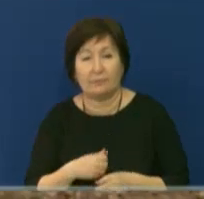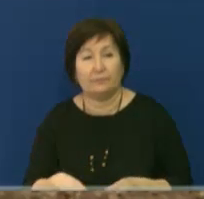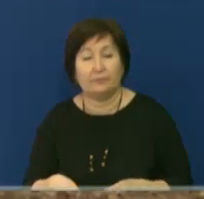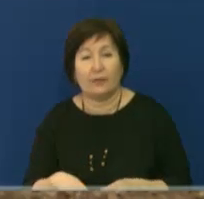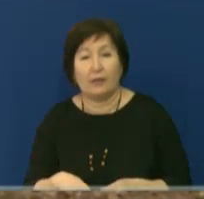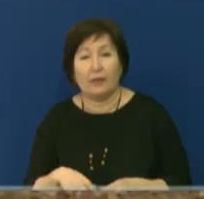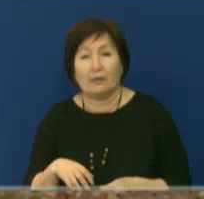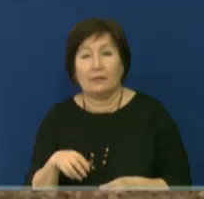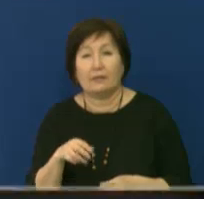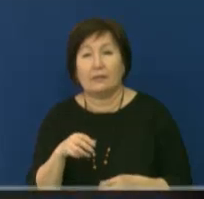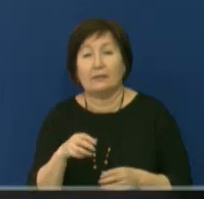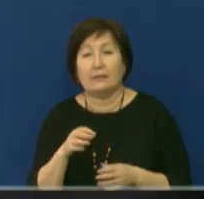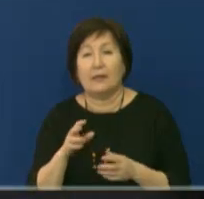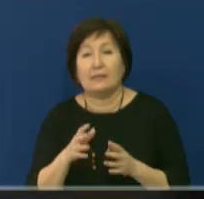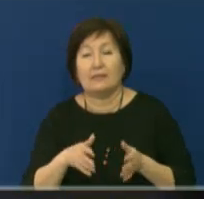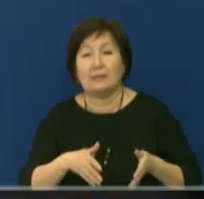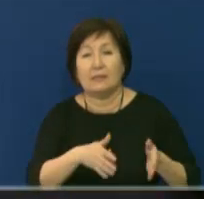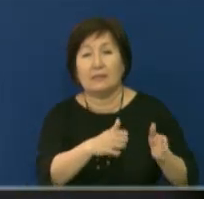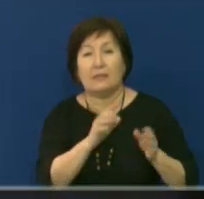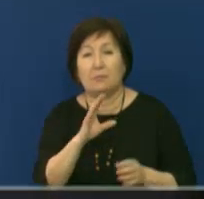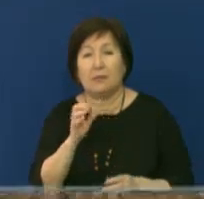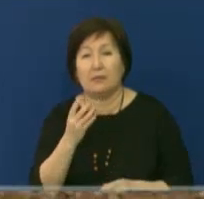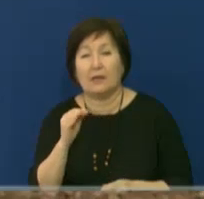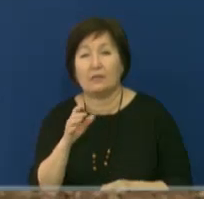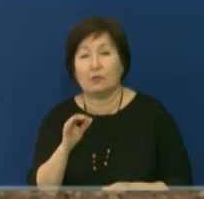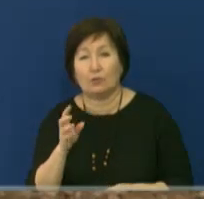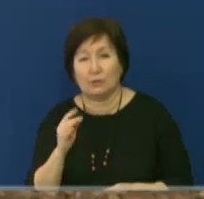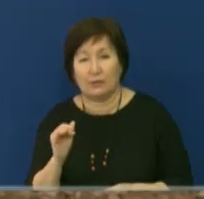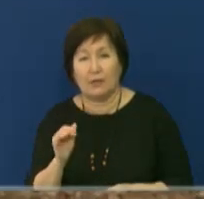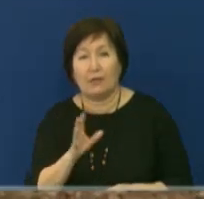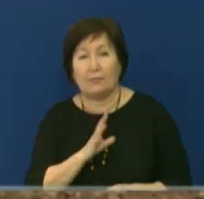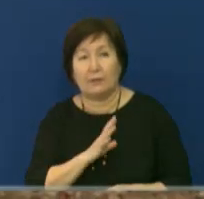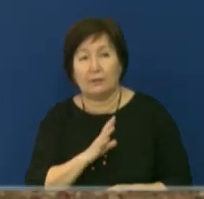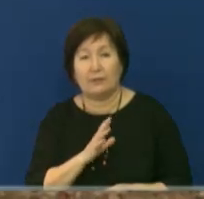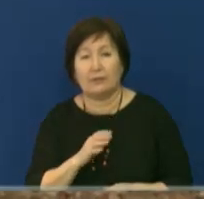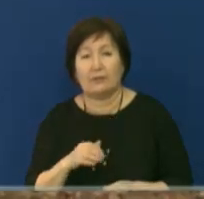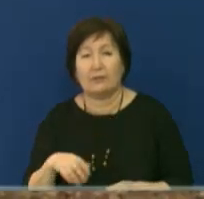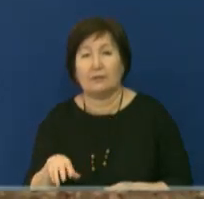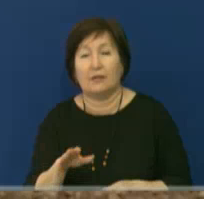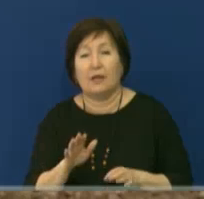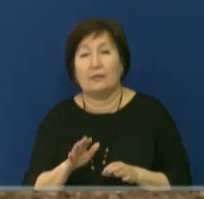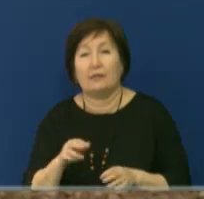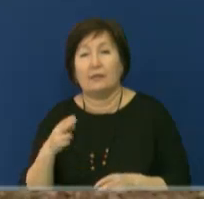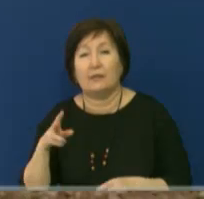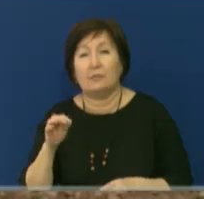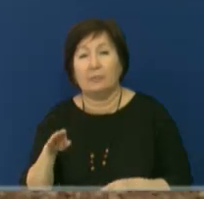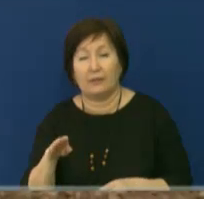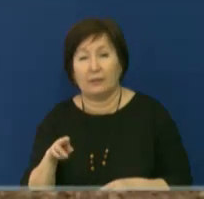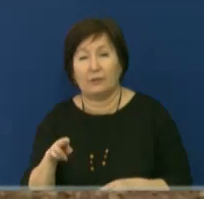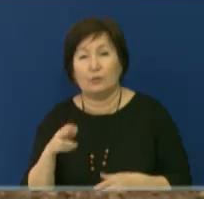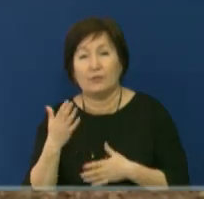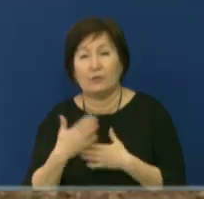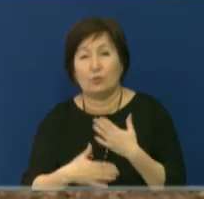километре трассы Семей-Озерки произошло. Семей-Озерки тасжолының бірінші шақырымында адам өлімен аяқталған жол апаты болды. Жол